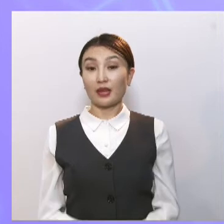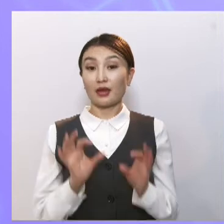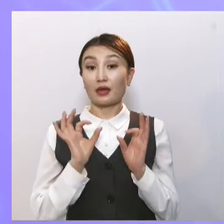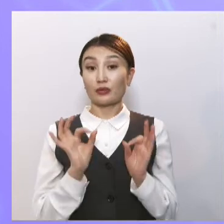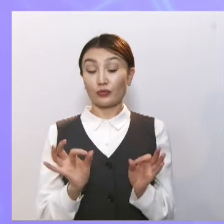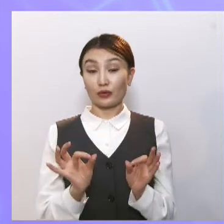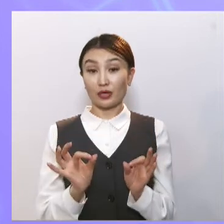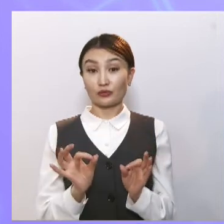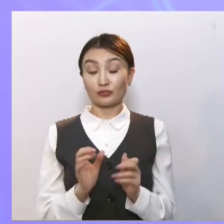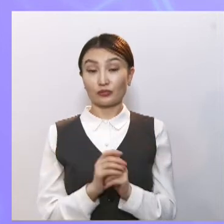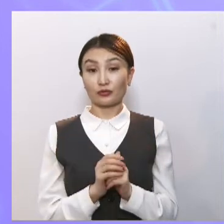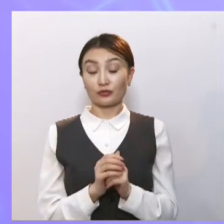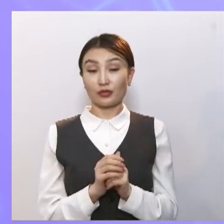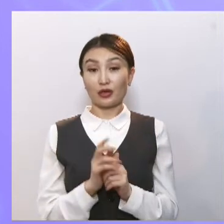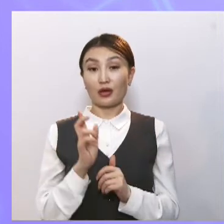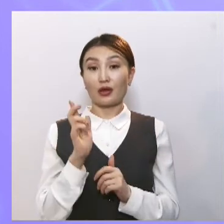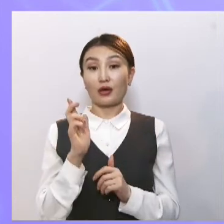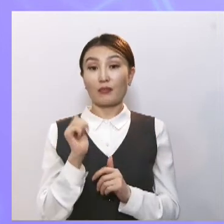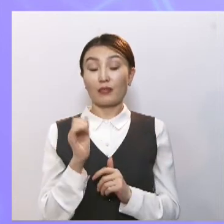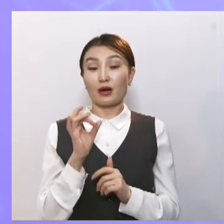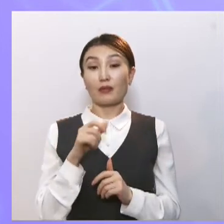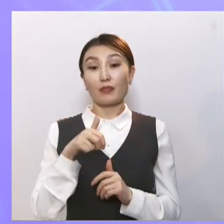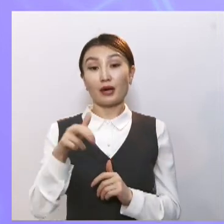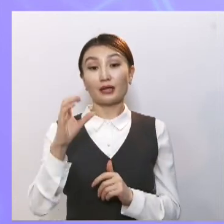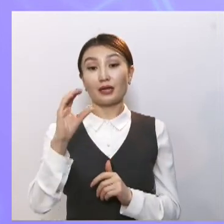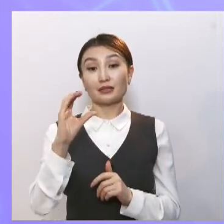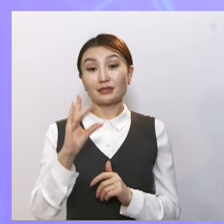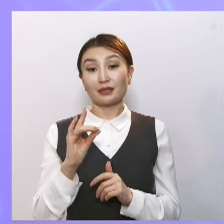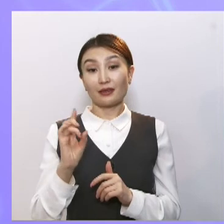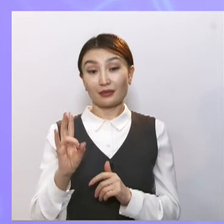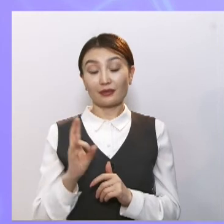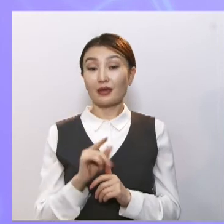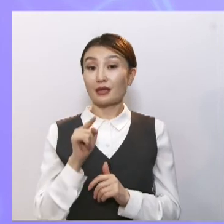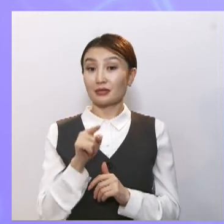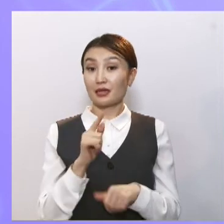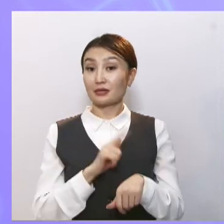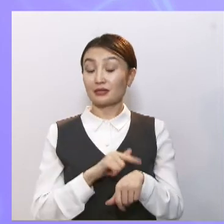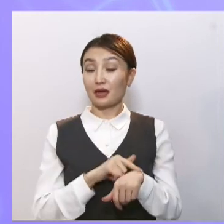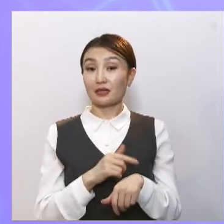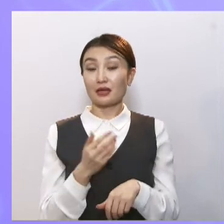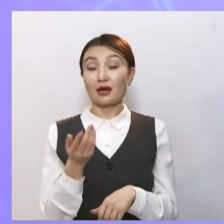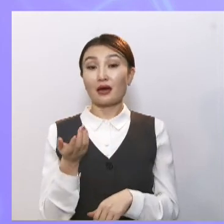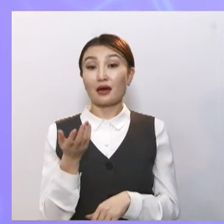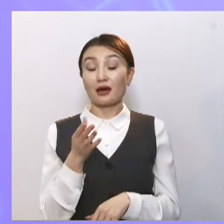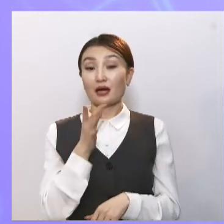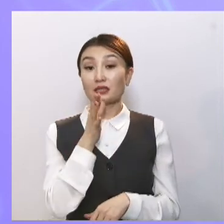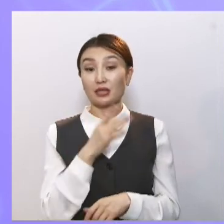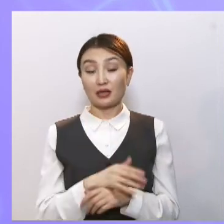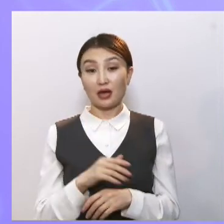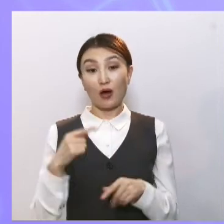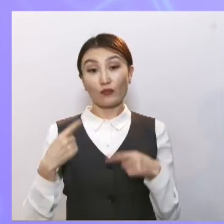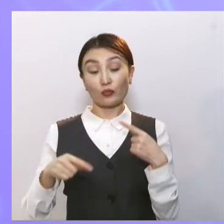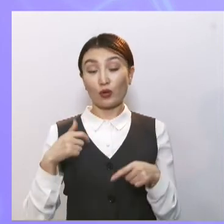Тура варианты барасын. Сен саат қанчада